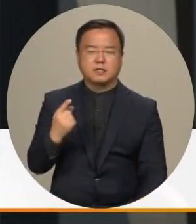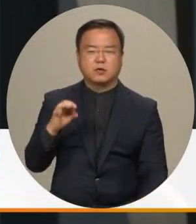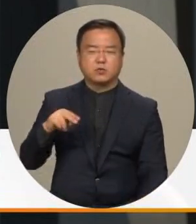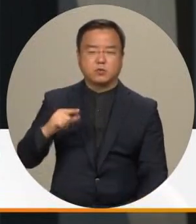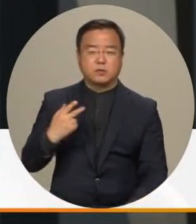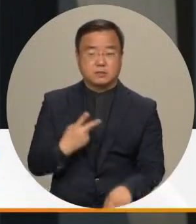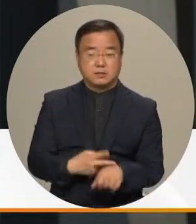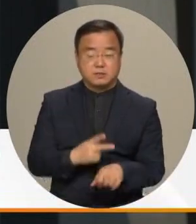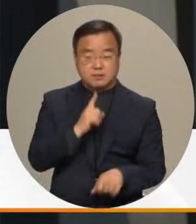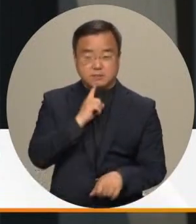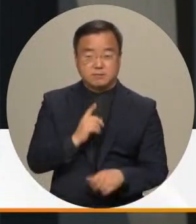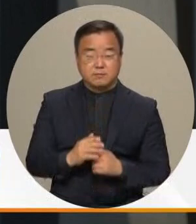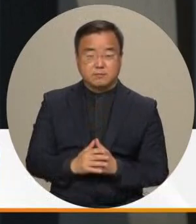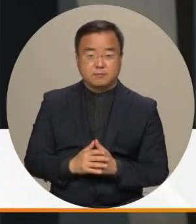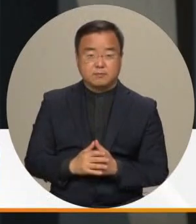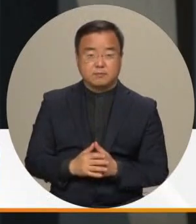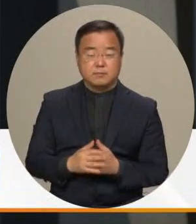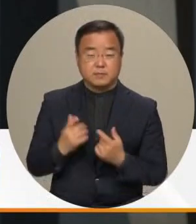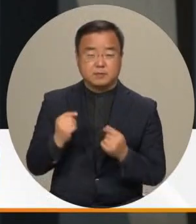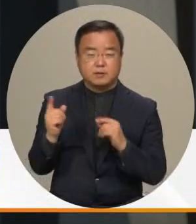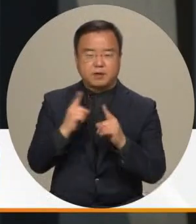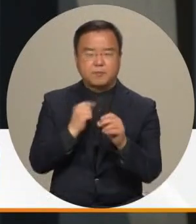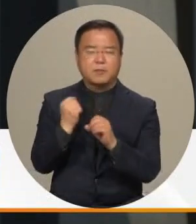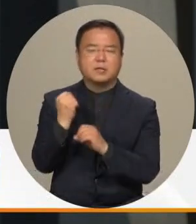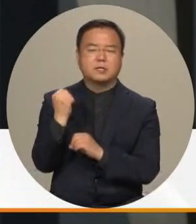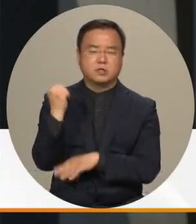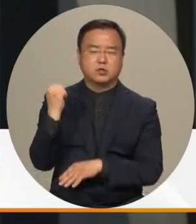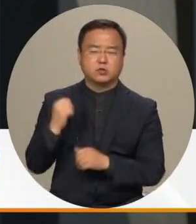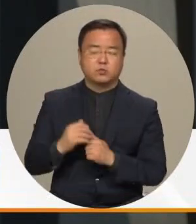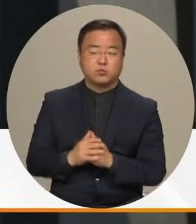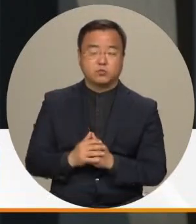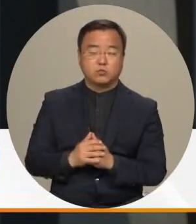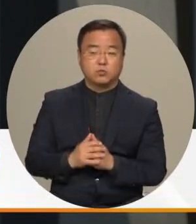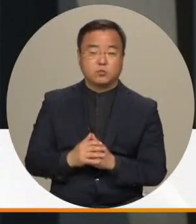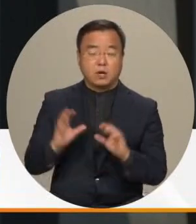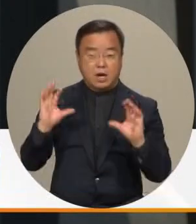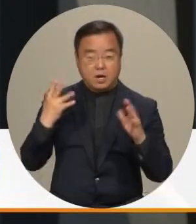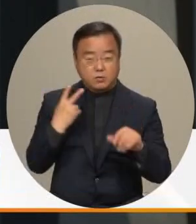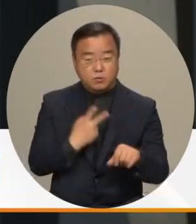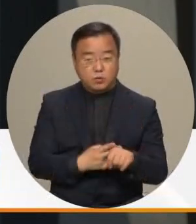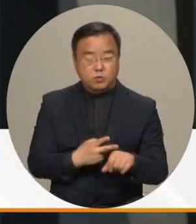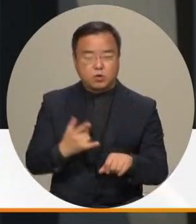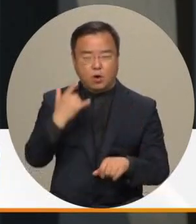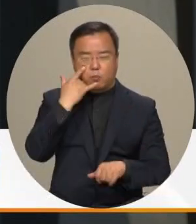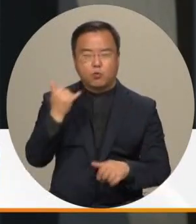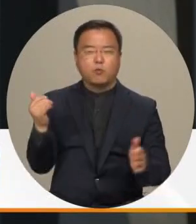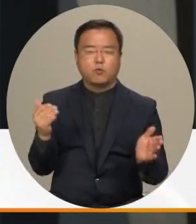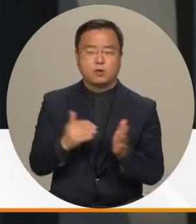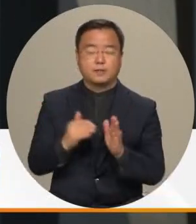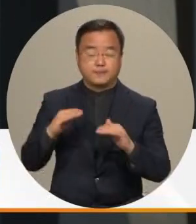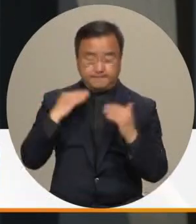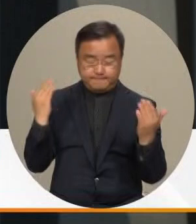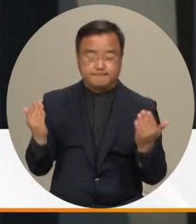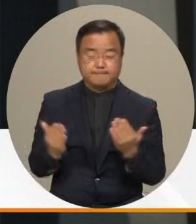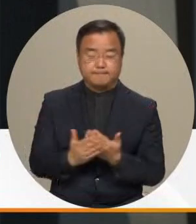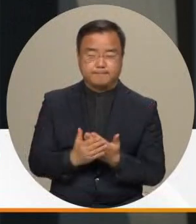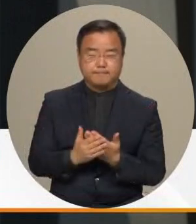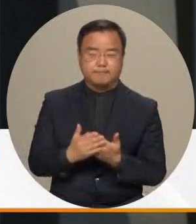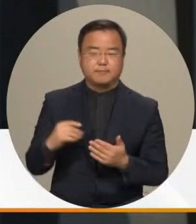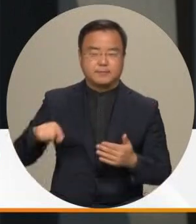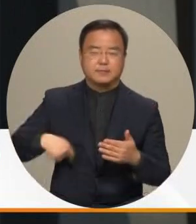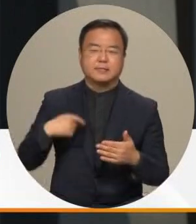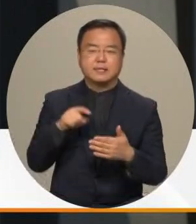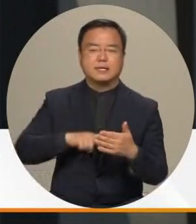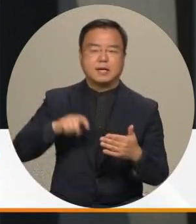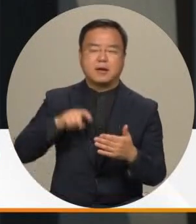그래서 저는 그 말씀을 바탕으로 아이들도 교사들도 또 학부모들도 마찬가지로 그 자기 안에